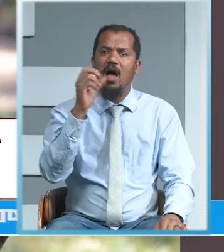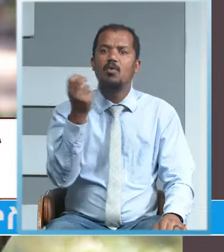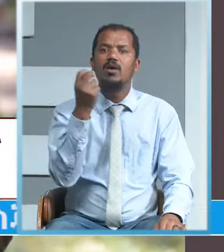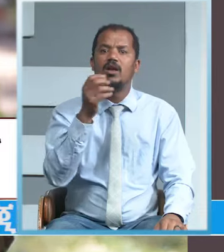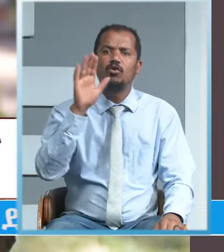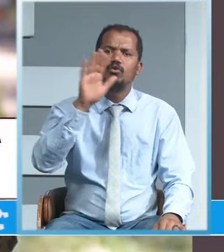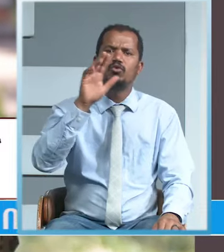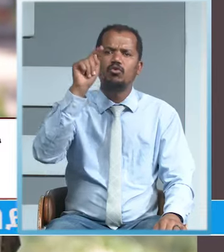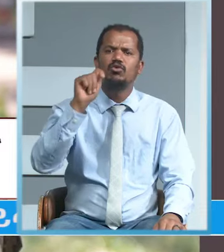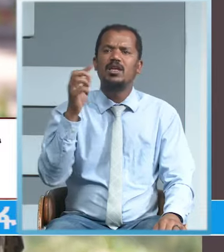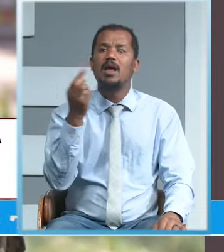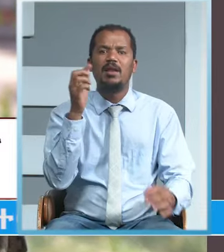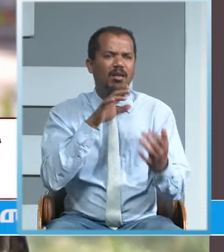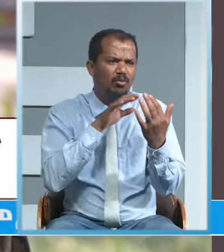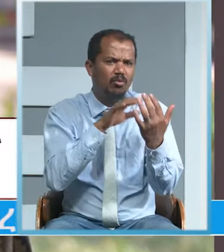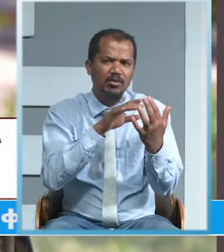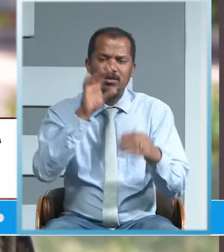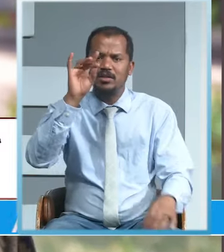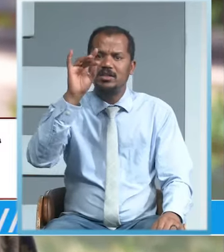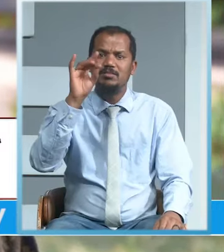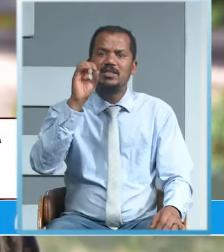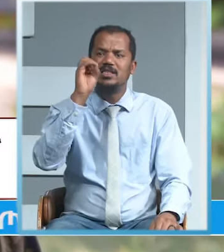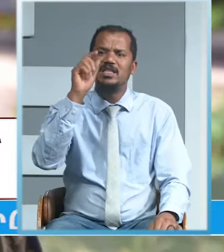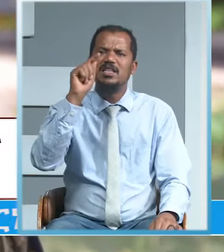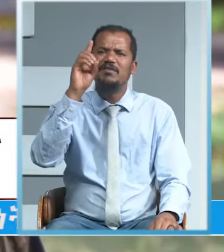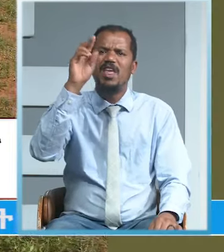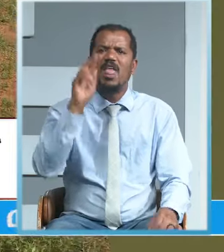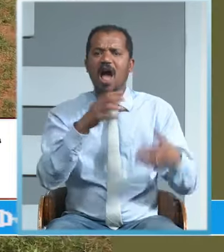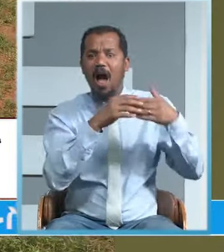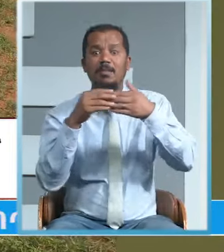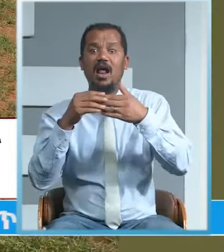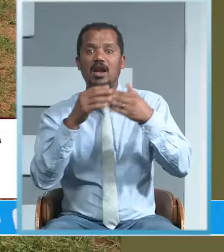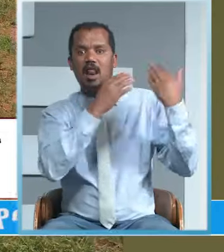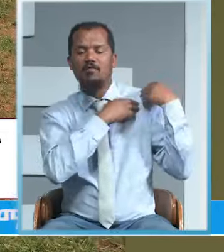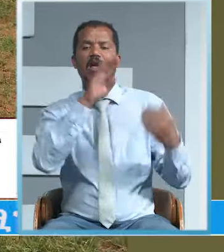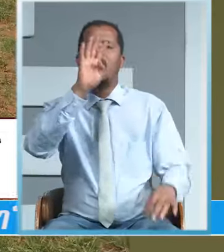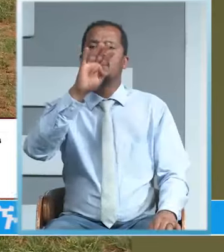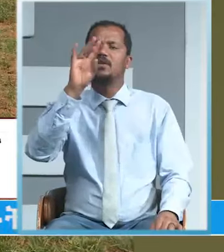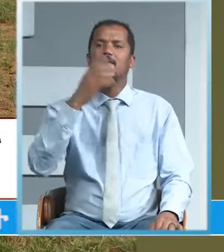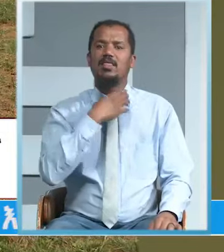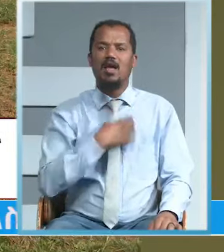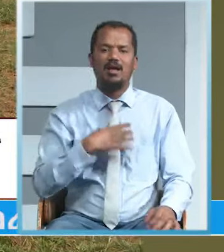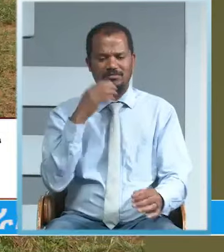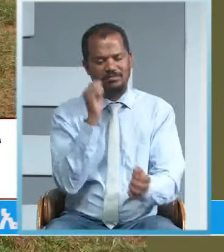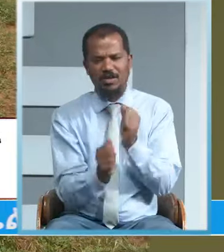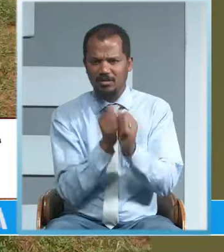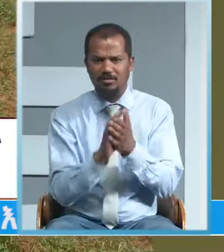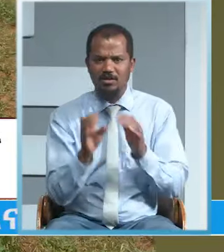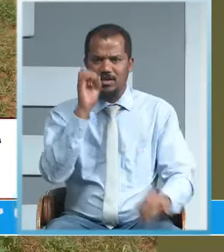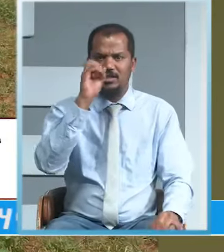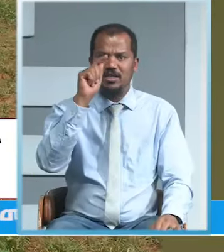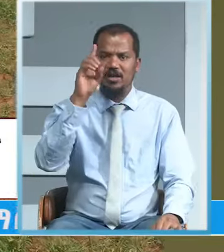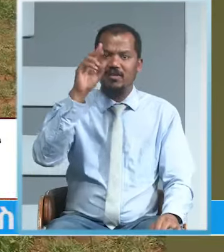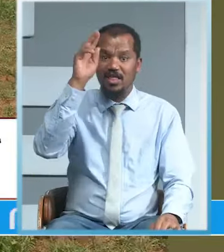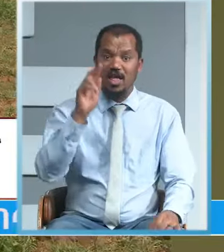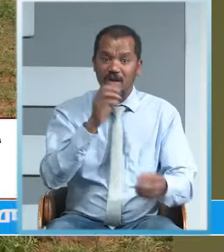ጉት ቀበሌ በተደረገው ውጊያ 8 የጽንፈኛውን አመራሮች ጨምሮ 47 አባላቱ ተደምስሰዋል። ጽንፈኞችን